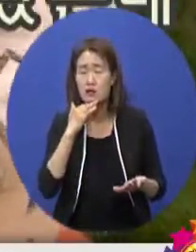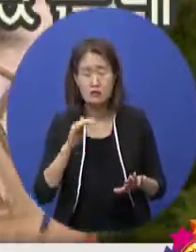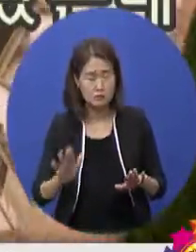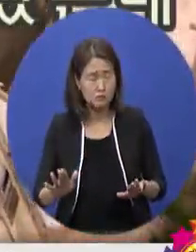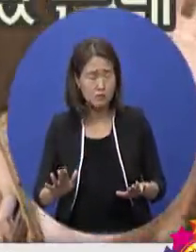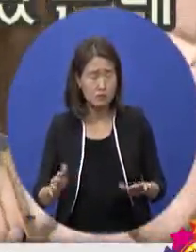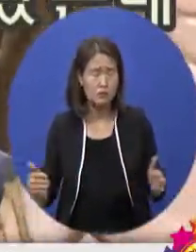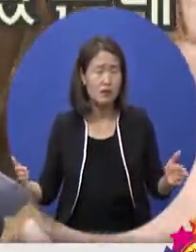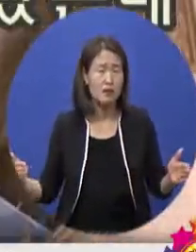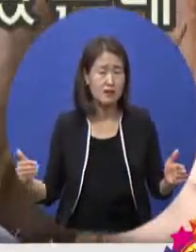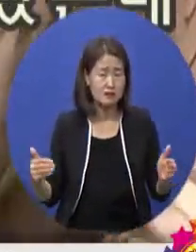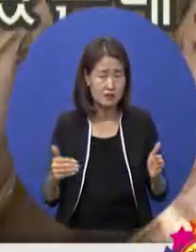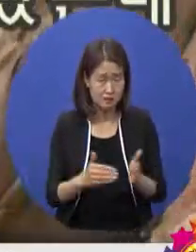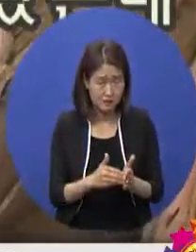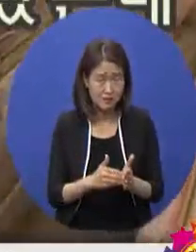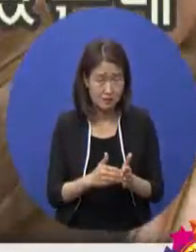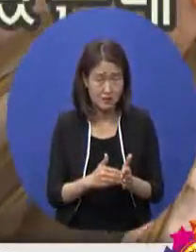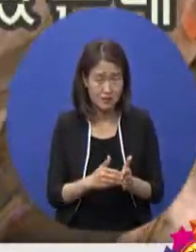여기까지 왔는데